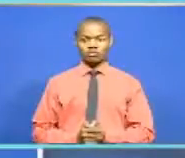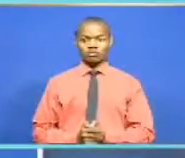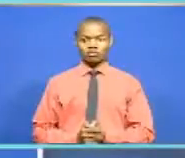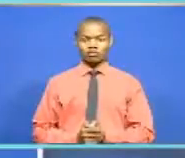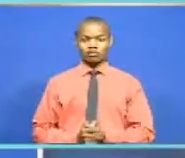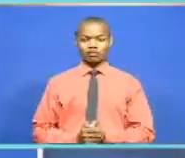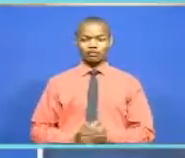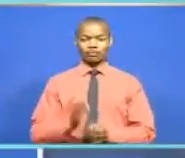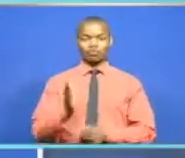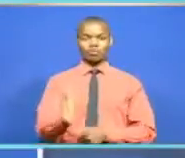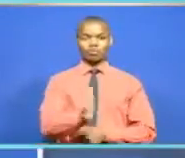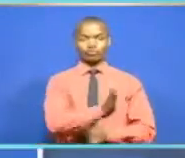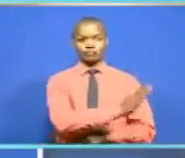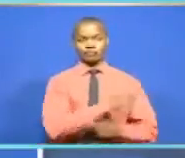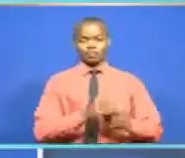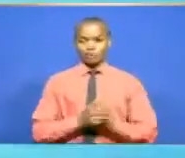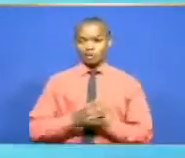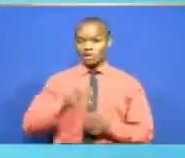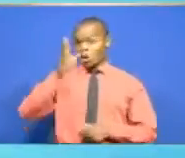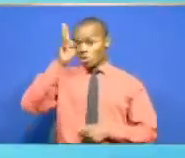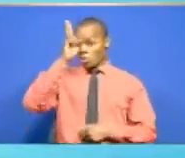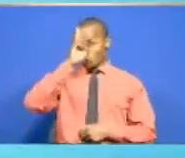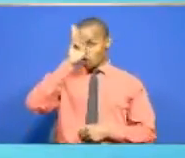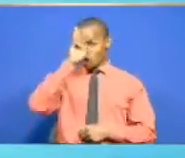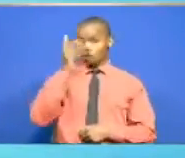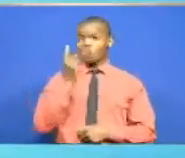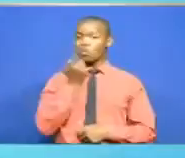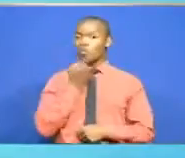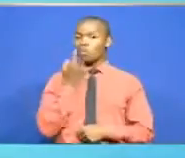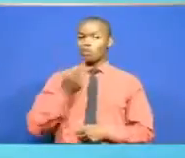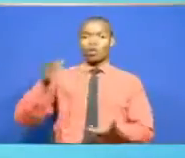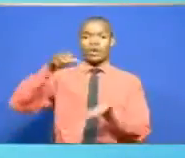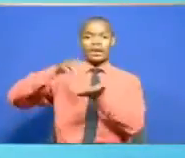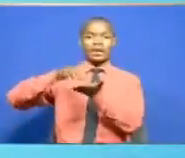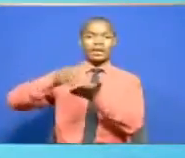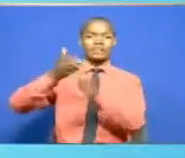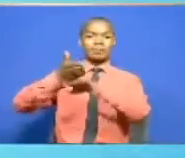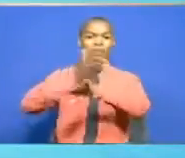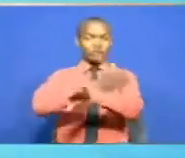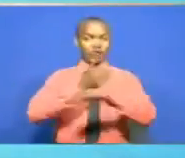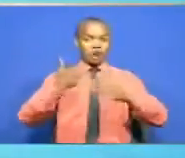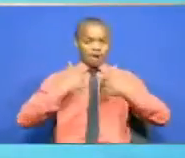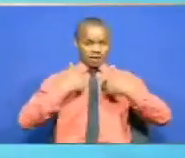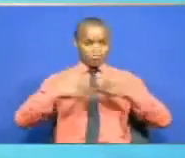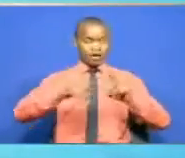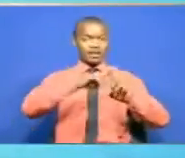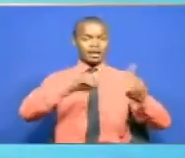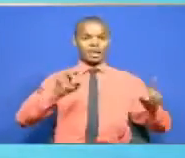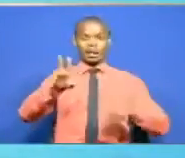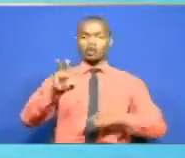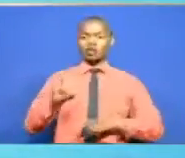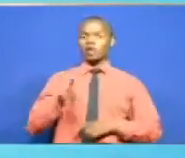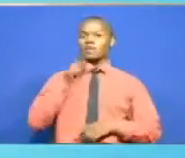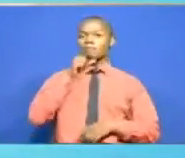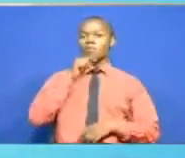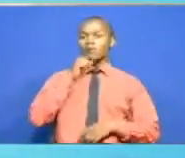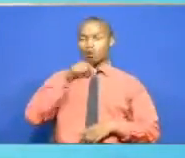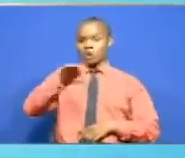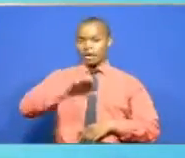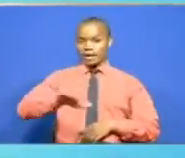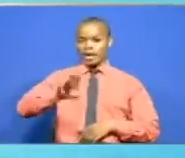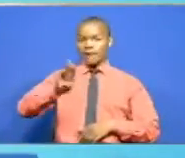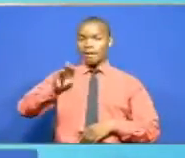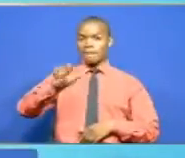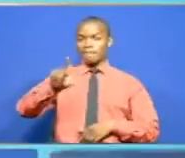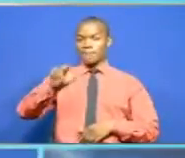Na tukiingia mahakamani, afisa wa polisi anayetuhumiwa kumuua mwanaume mmoja wa umri wa miaka 20 katika eneo la Malaba kwa